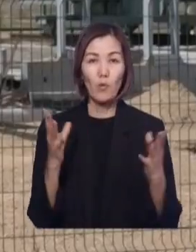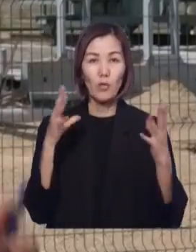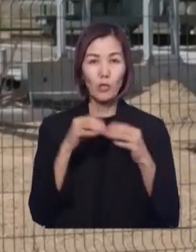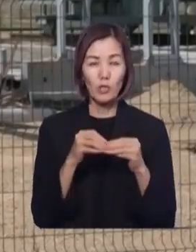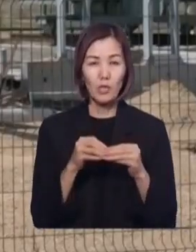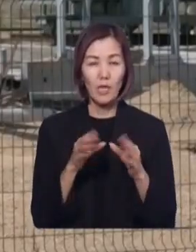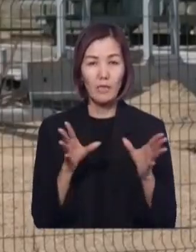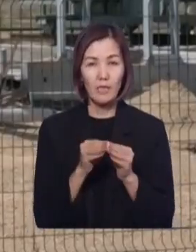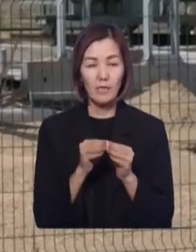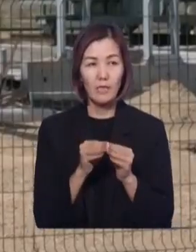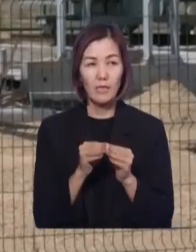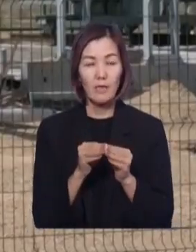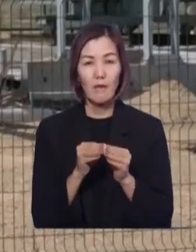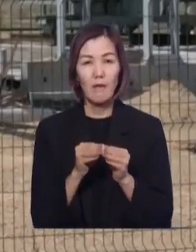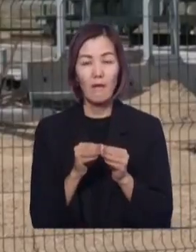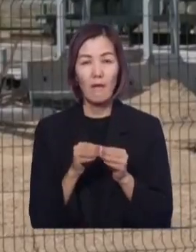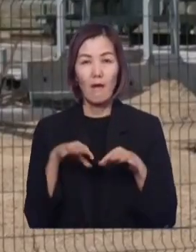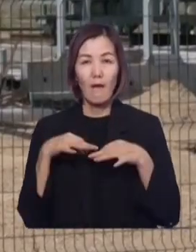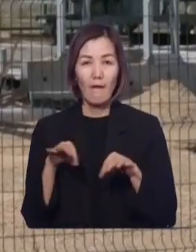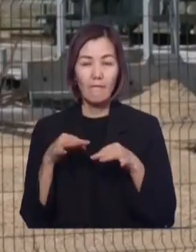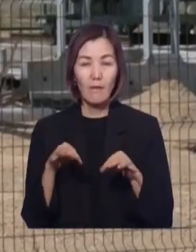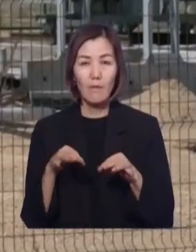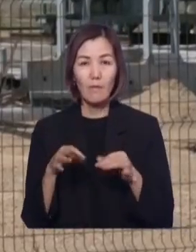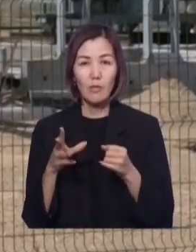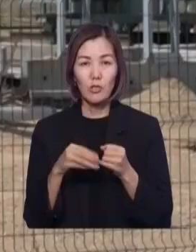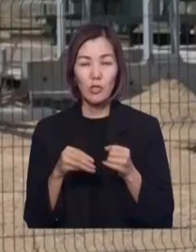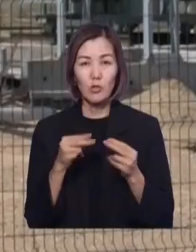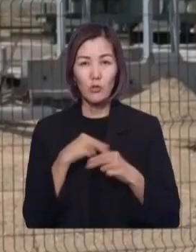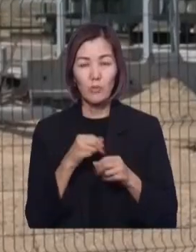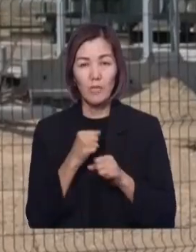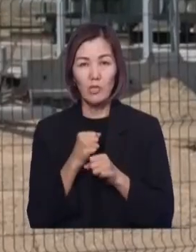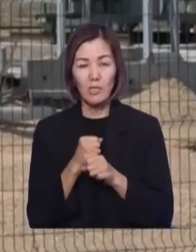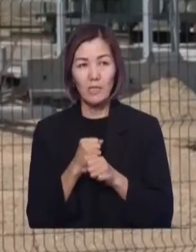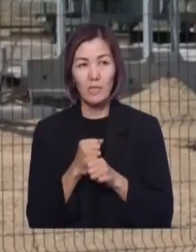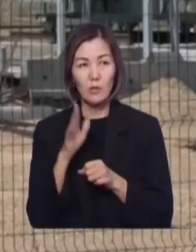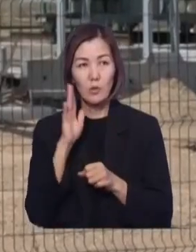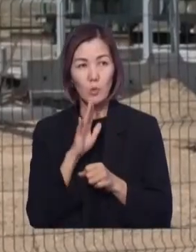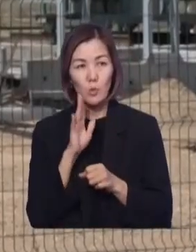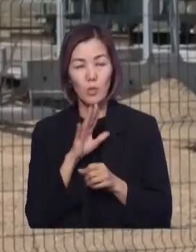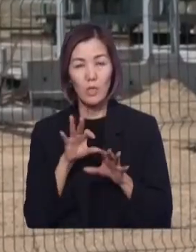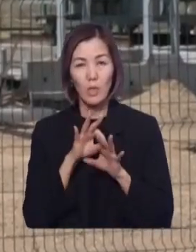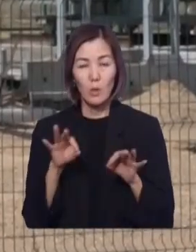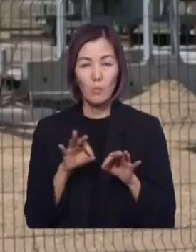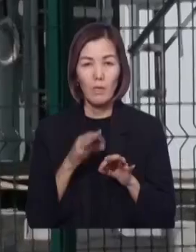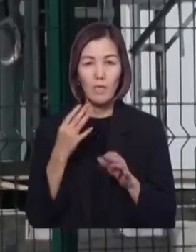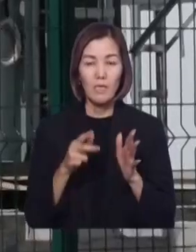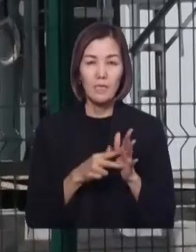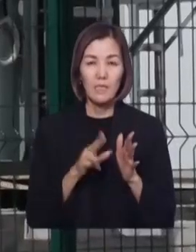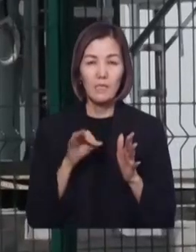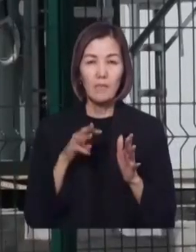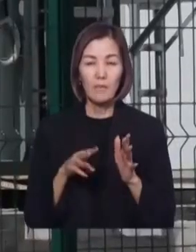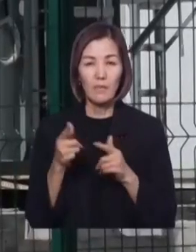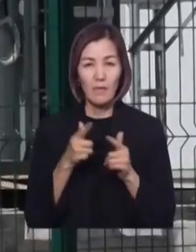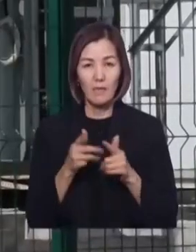35 автомобиль жолының жер жұмыстарын жасадық. Және де су және кәріз желілерінің 48 шақырым